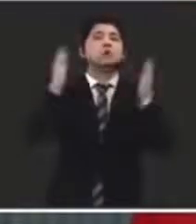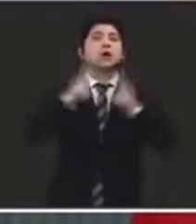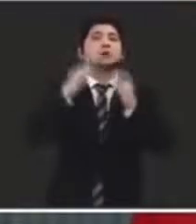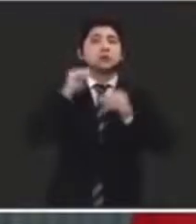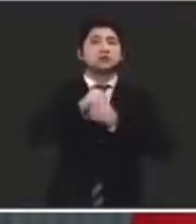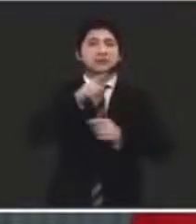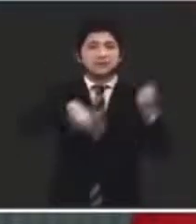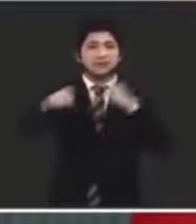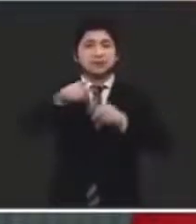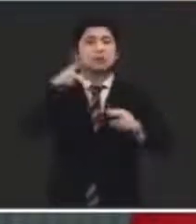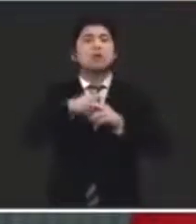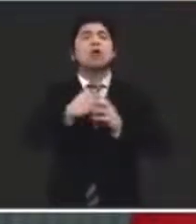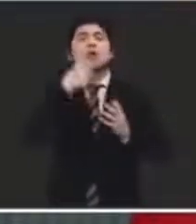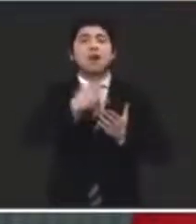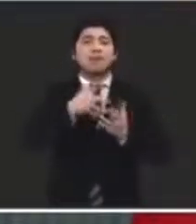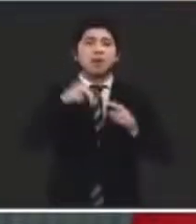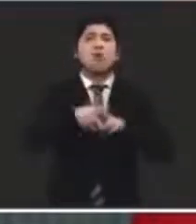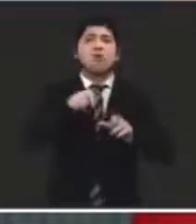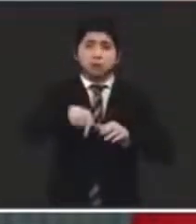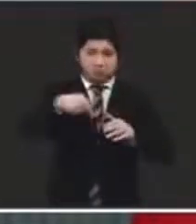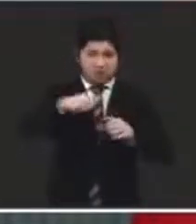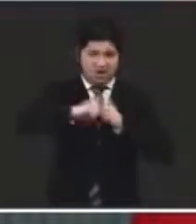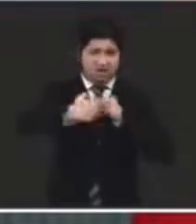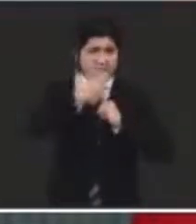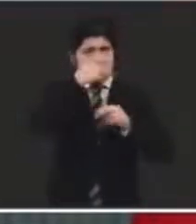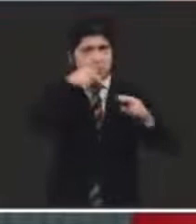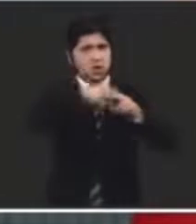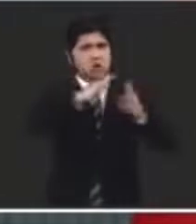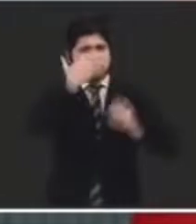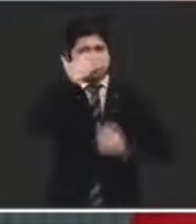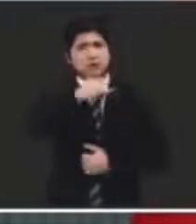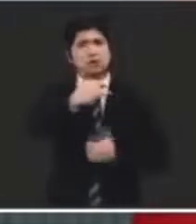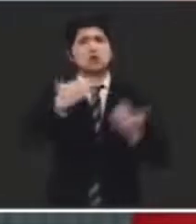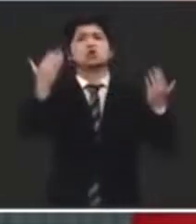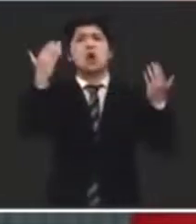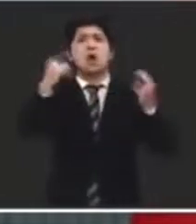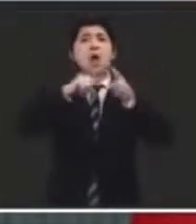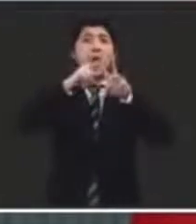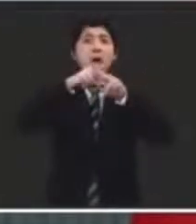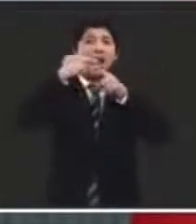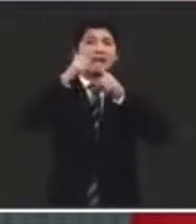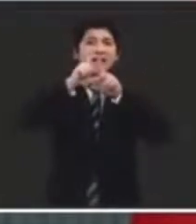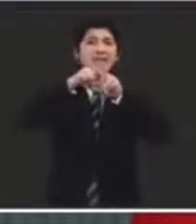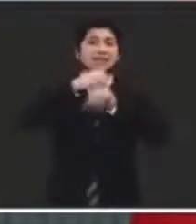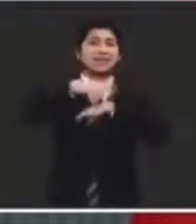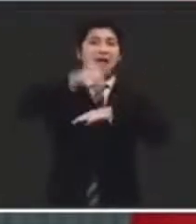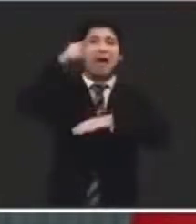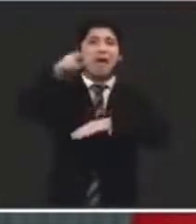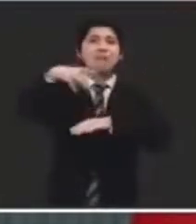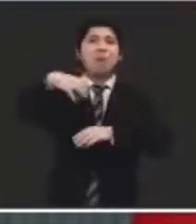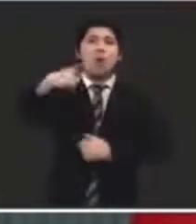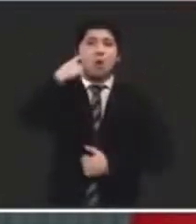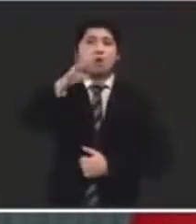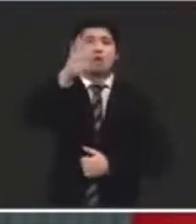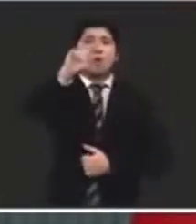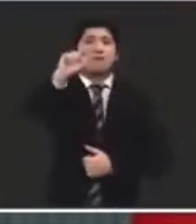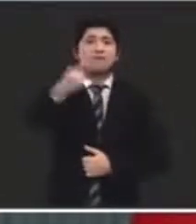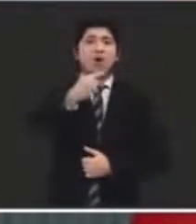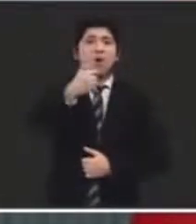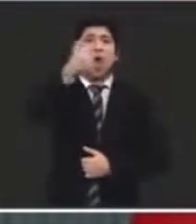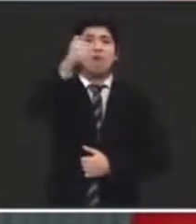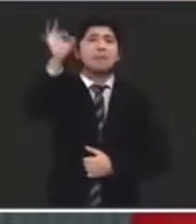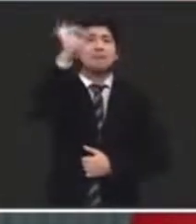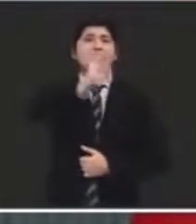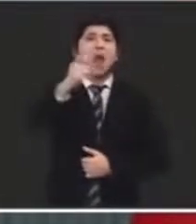kesintisiz sürdürüyoruz Bu hafta da var inşallah Kaz Dağları bölgesinde 4,6